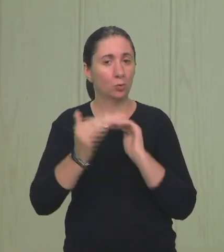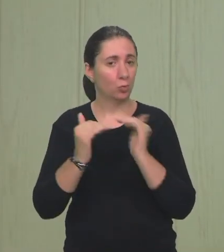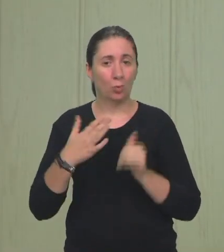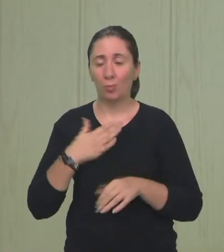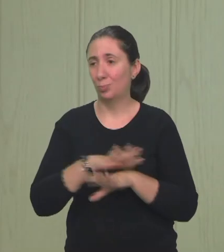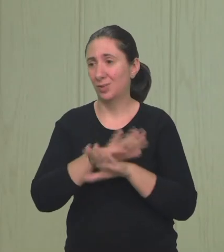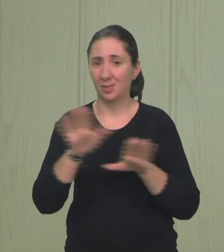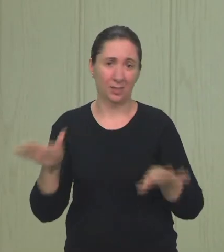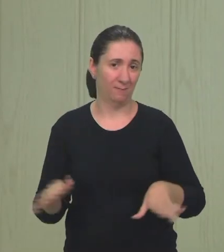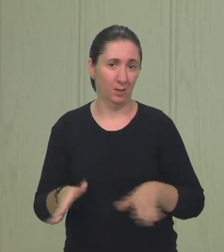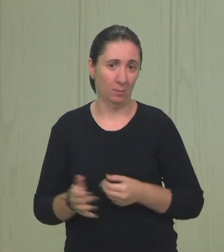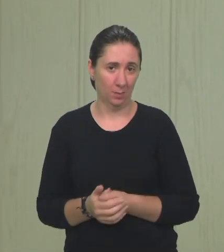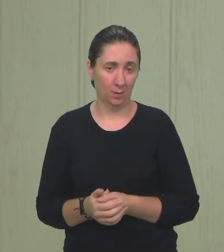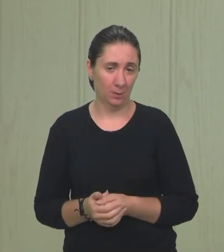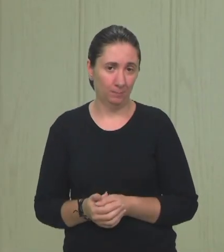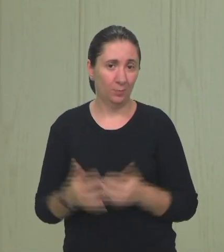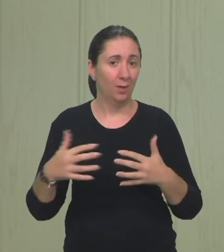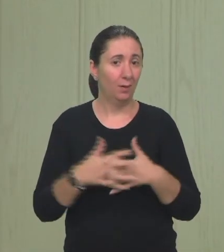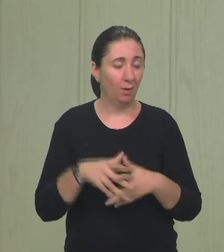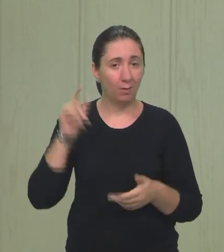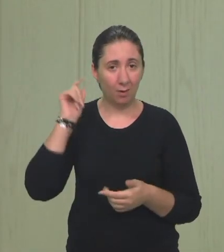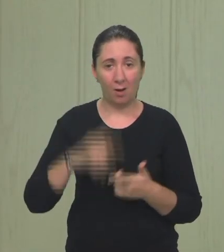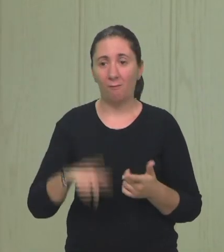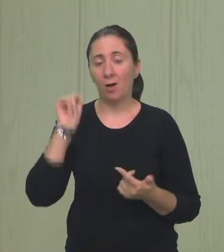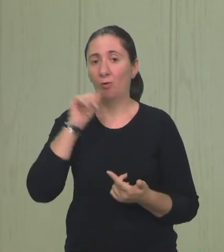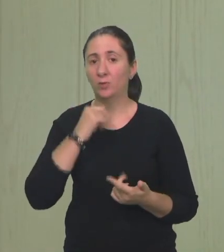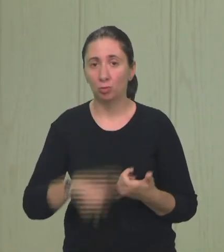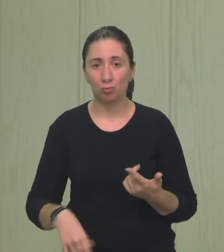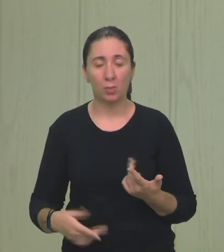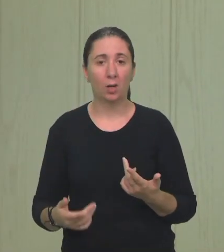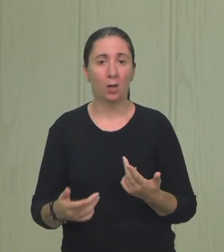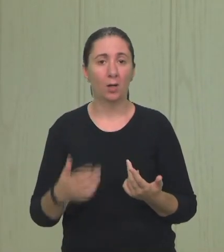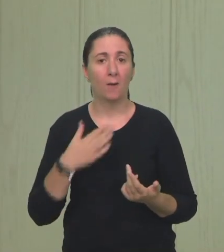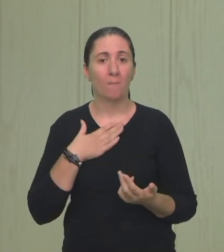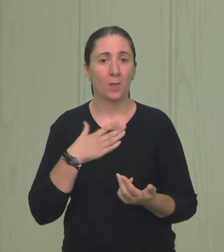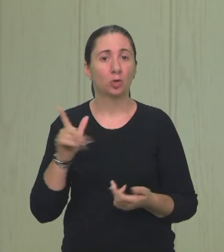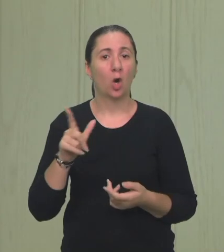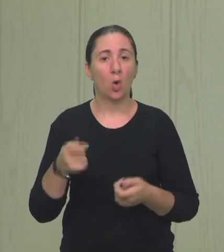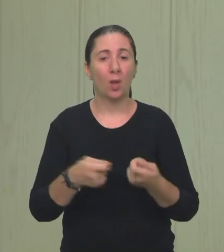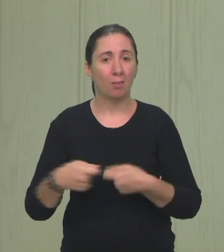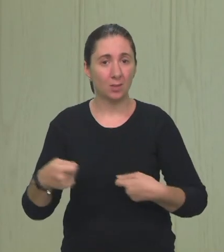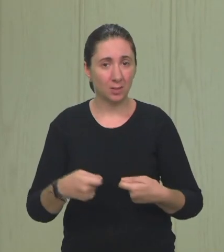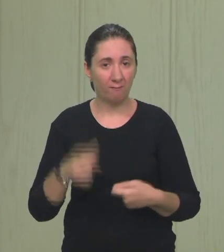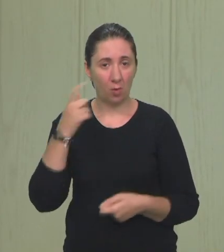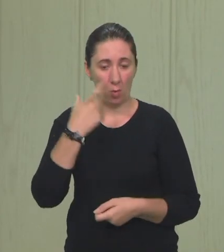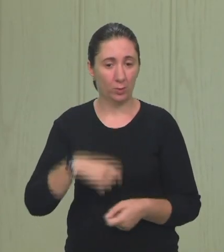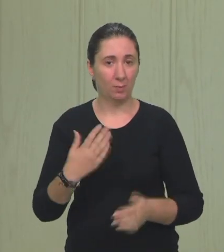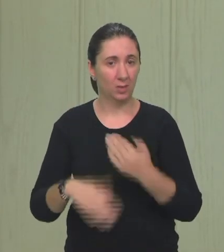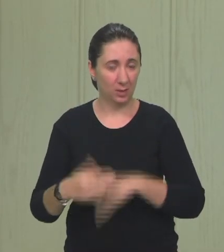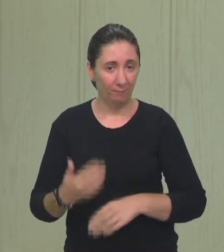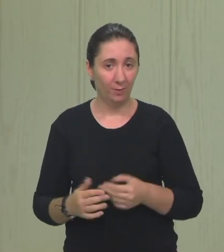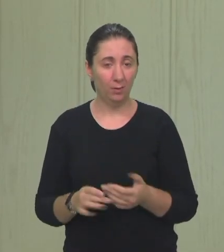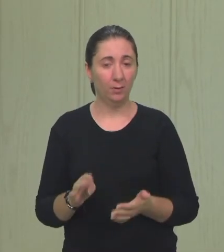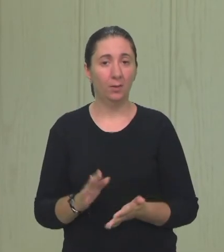sa svima praktički, znači i sa gradom Karlovcom i Karlovačkom županijom, našim lokalnim savezom osoba sa